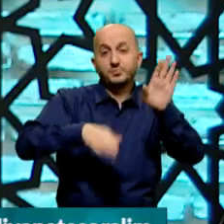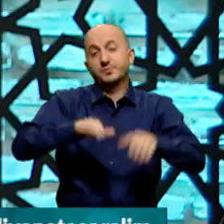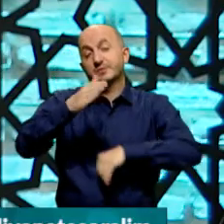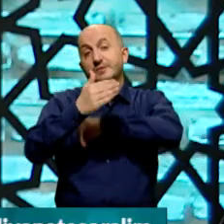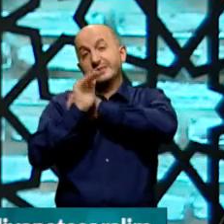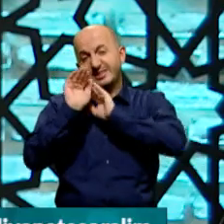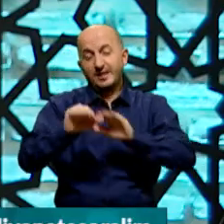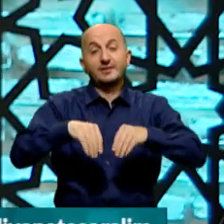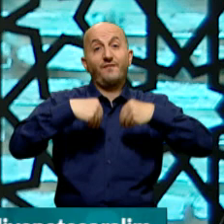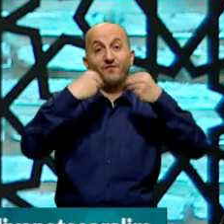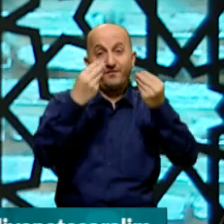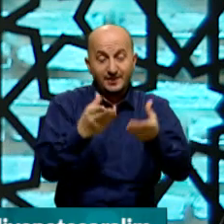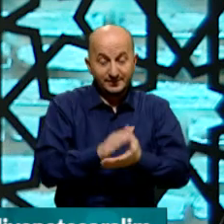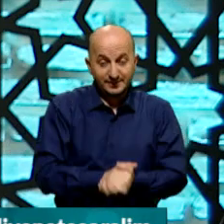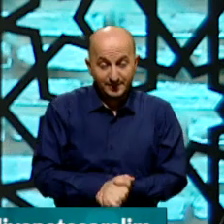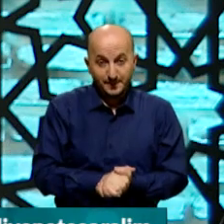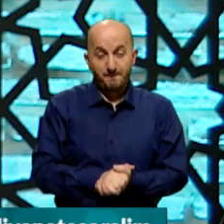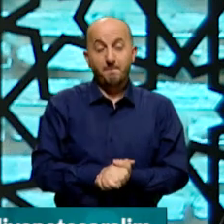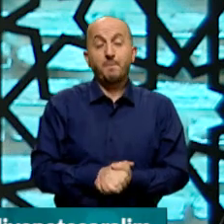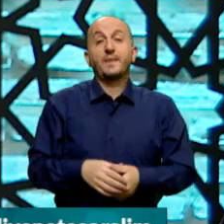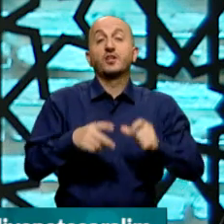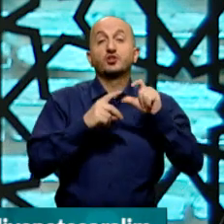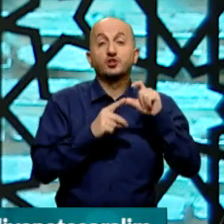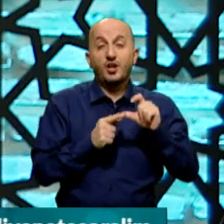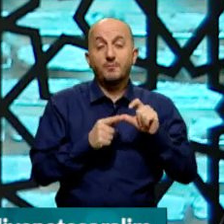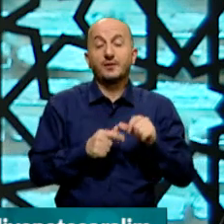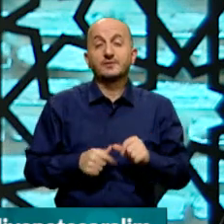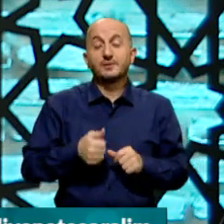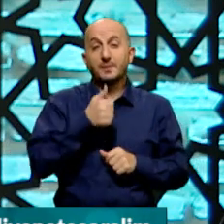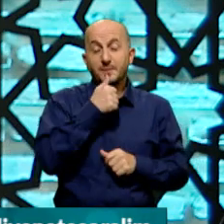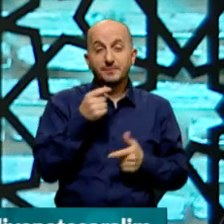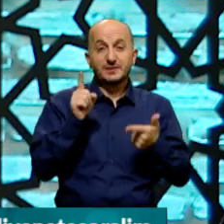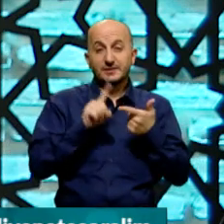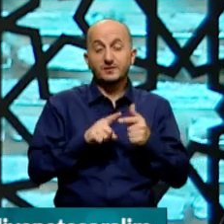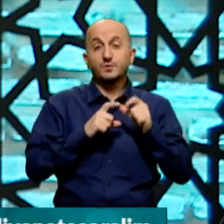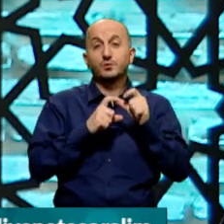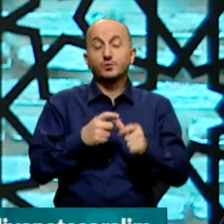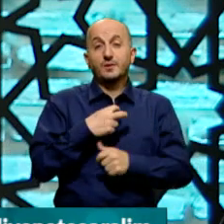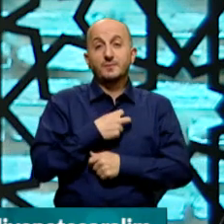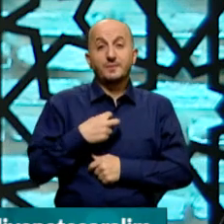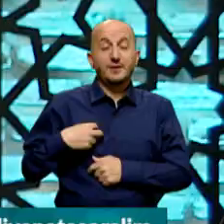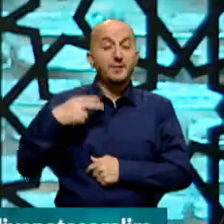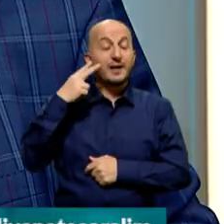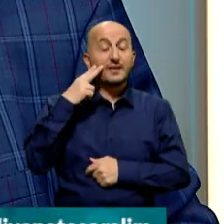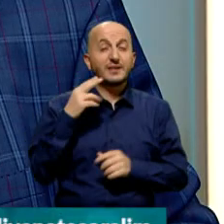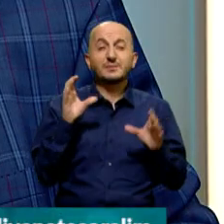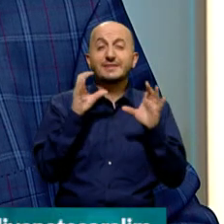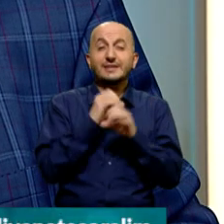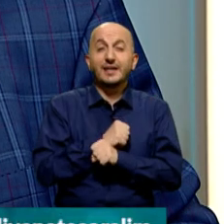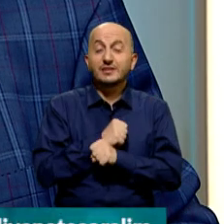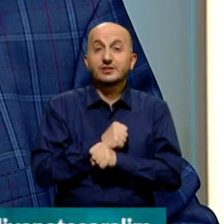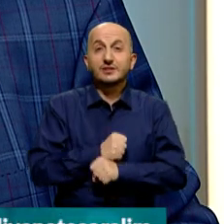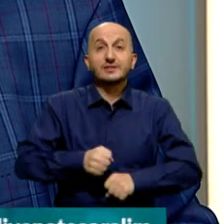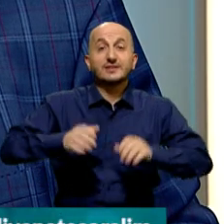Bey'in Diyarbakır'dan telefonla katılan Şaban Bey'in ikinci sorusu da Efendimiz Aleyhisselatü Vesselam'ın teheccüd namazının